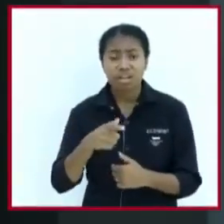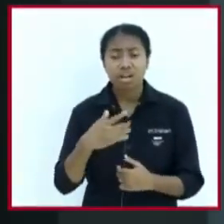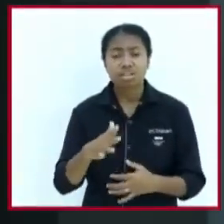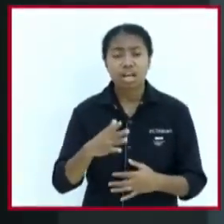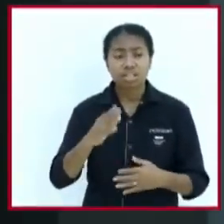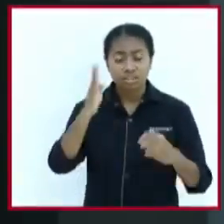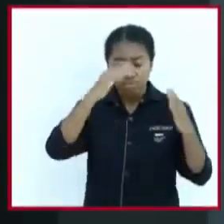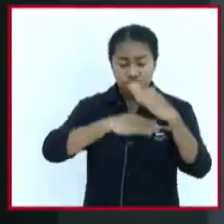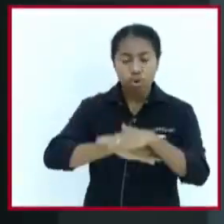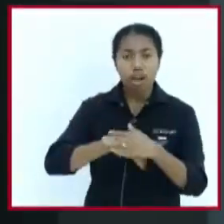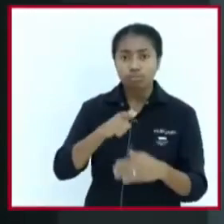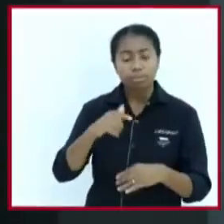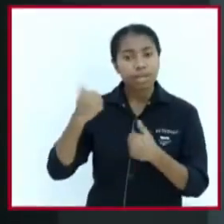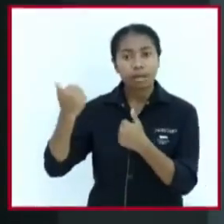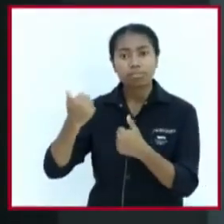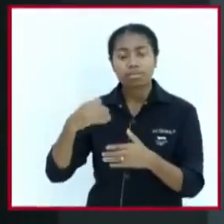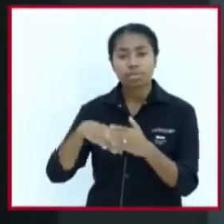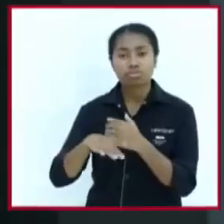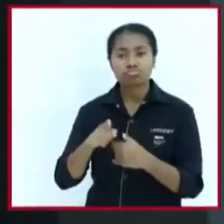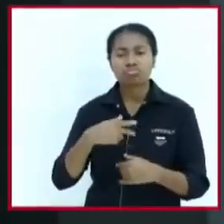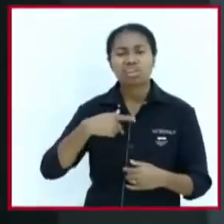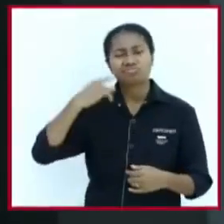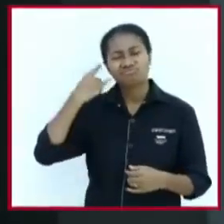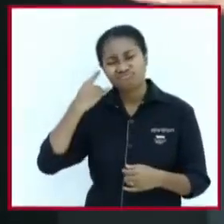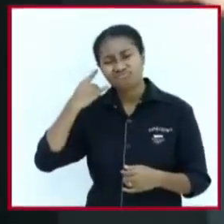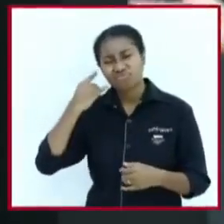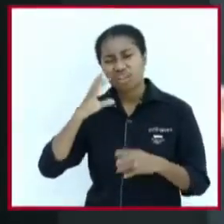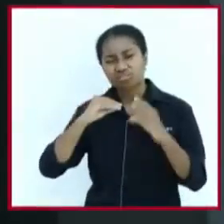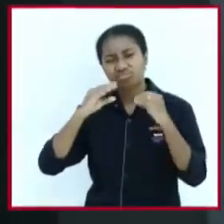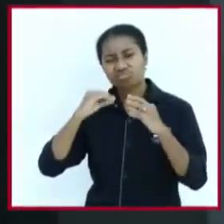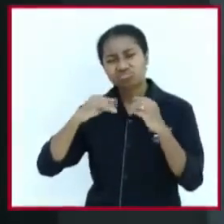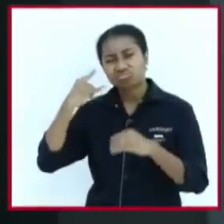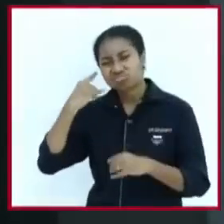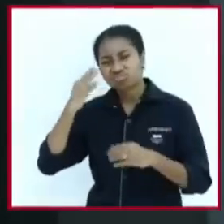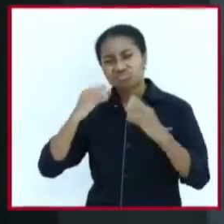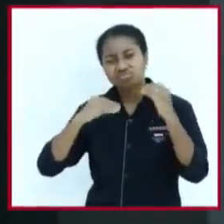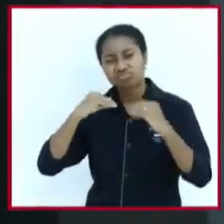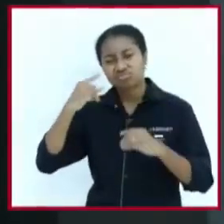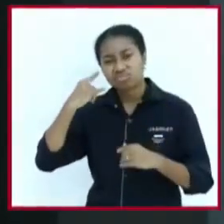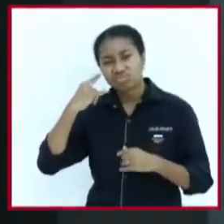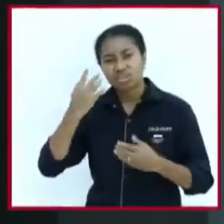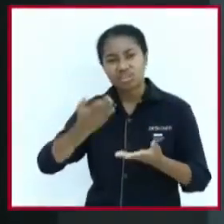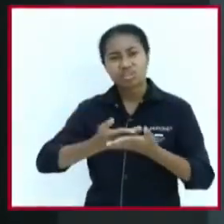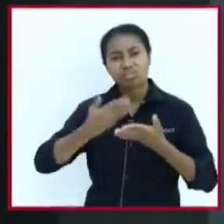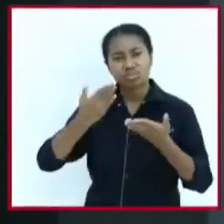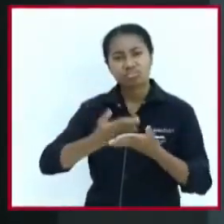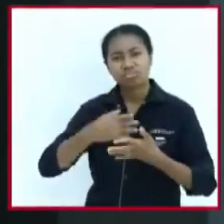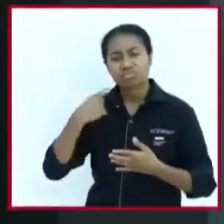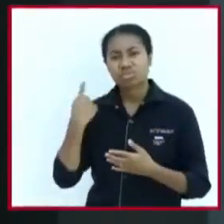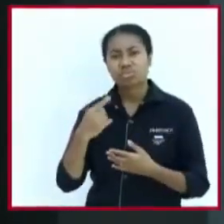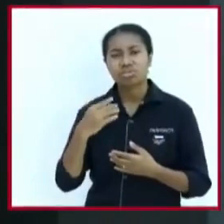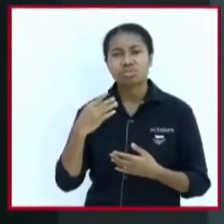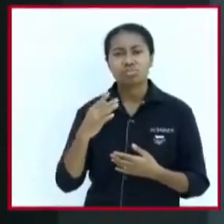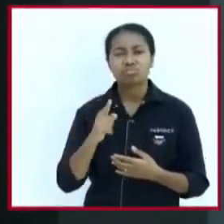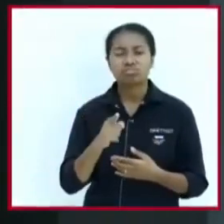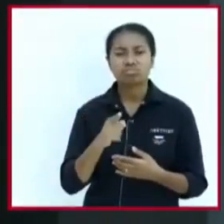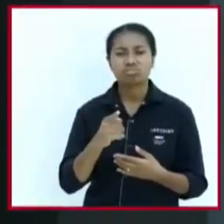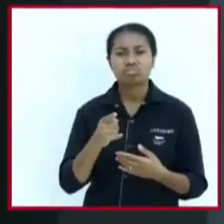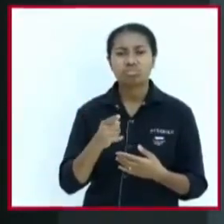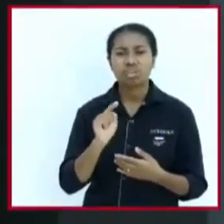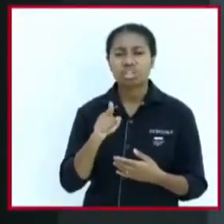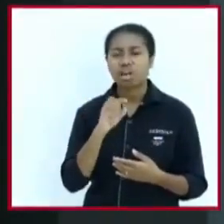ya Paginya saya telepon dia bicara bicara dengan dia nasihat-nasihatnya saya kasih seluruh argumentasi dia cuma bilang